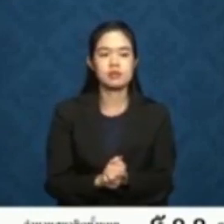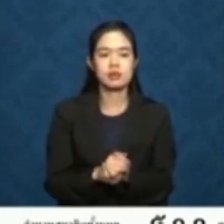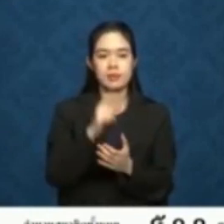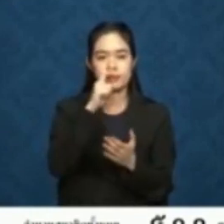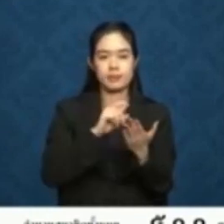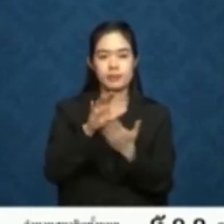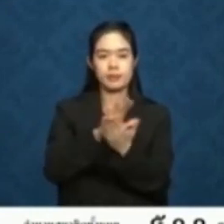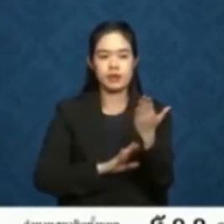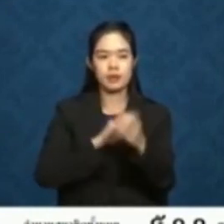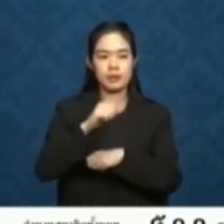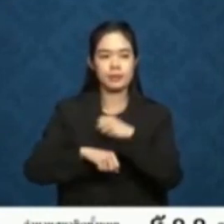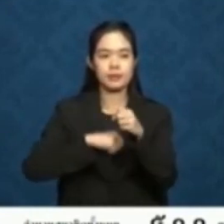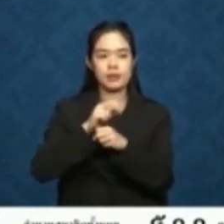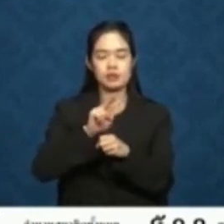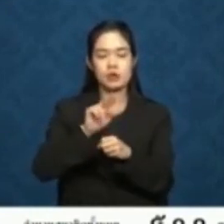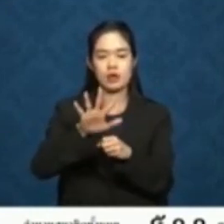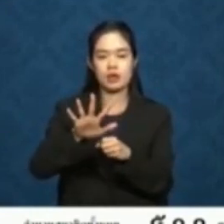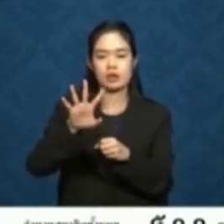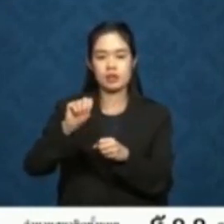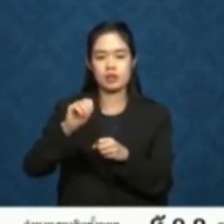แต่ปี2540ถึง